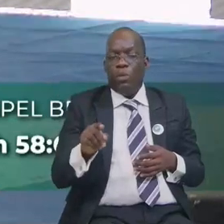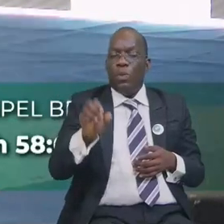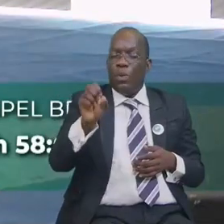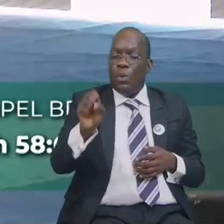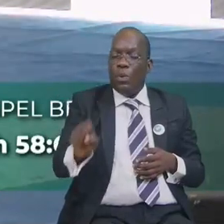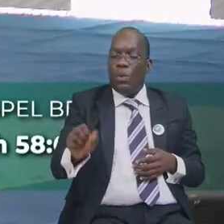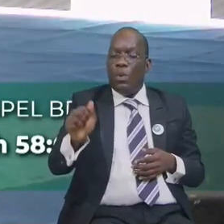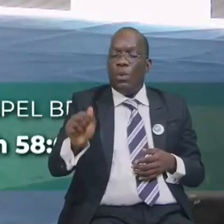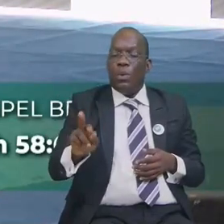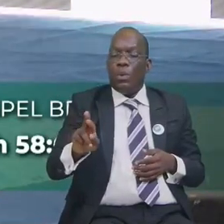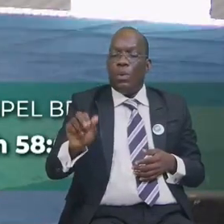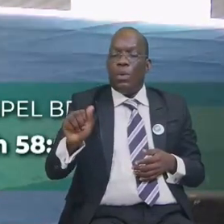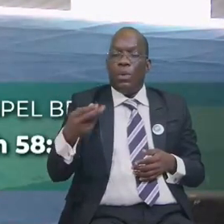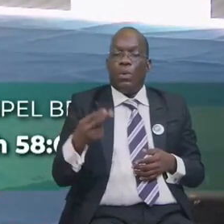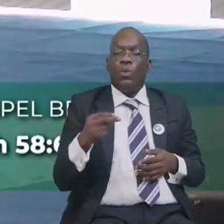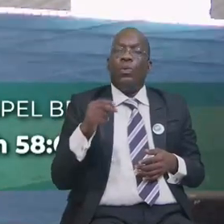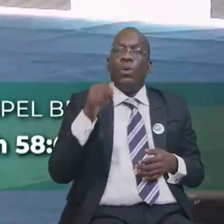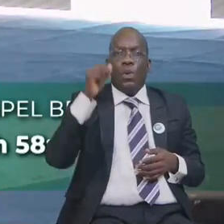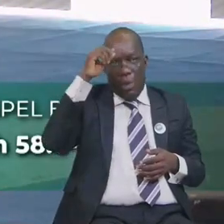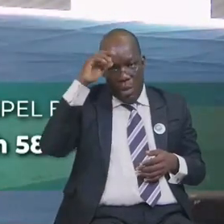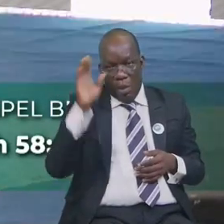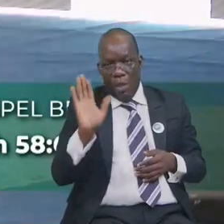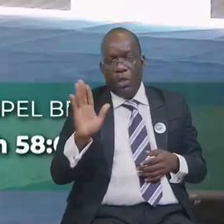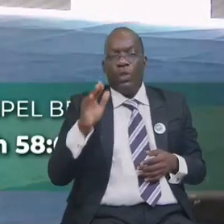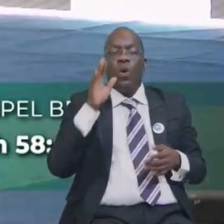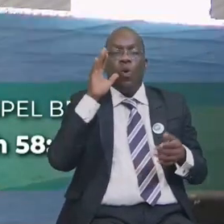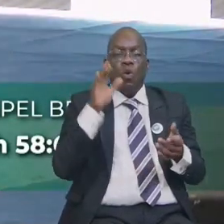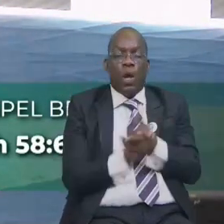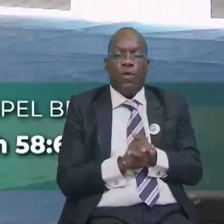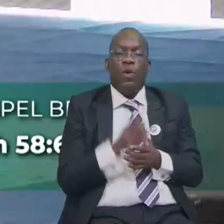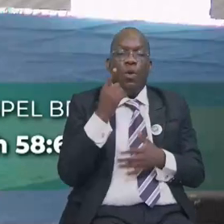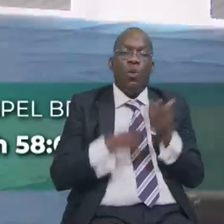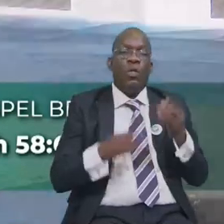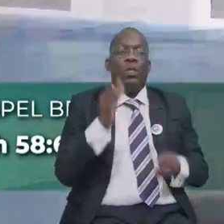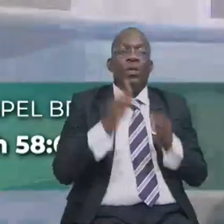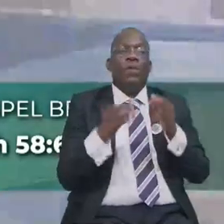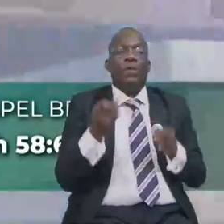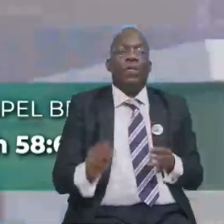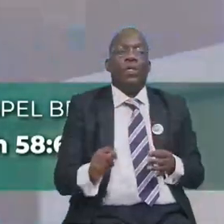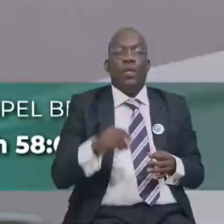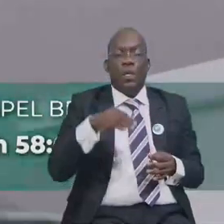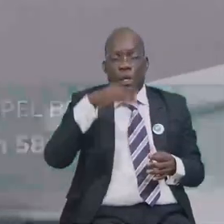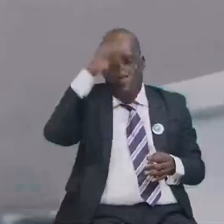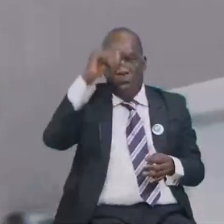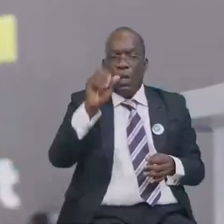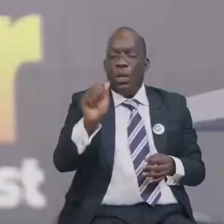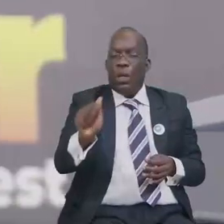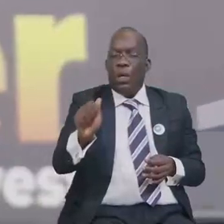Sarah, sa femme. Et si Abimélec disait, je ne crois pas en